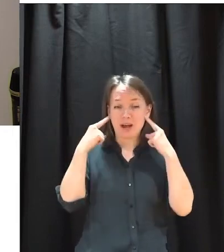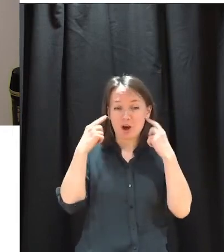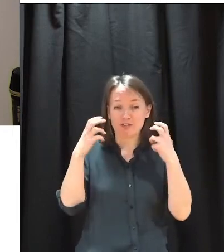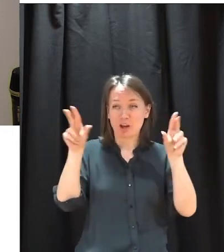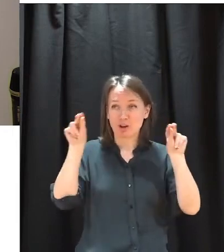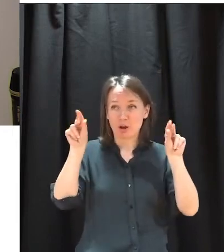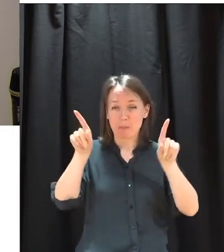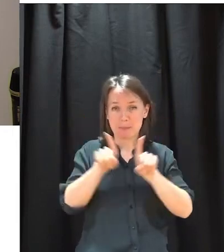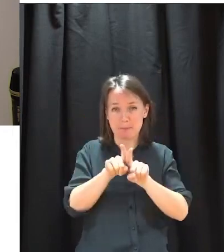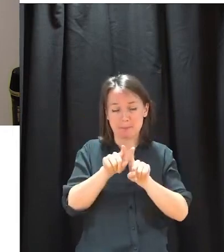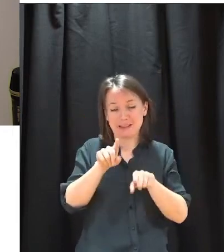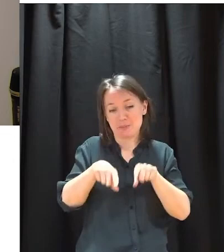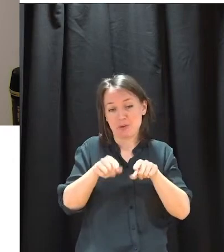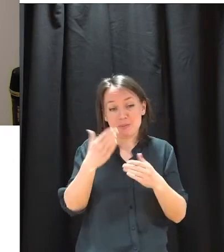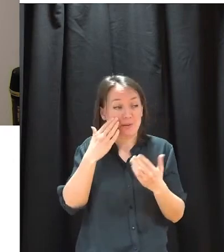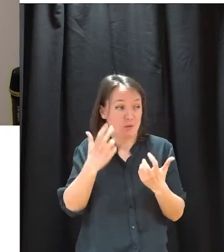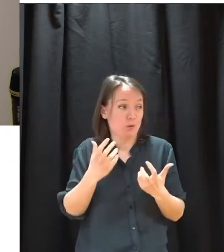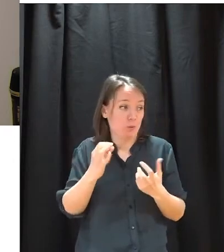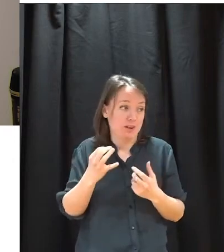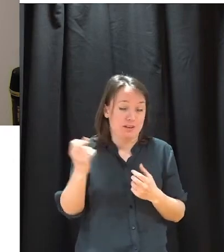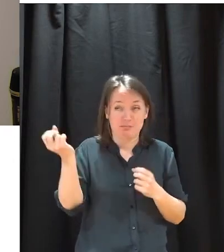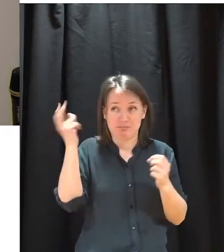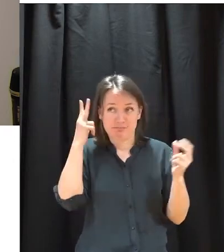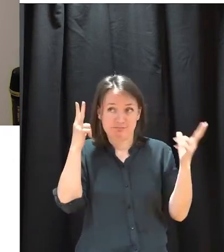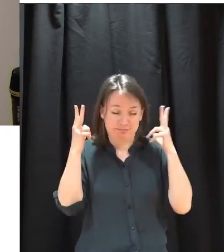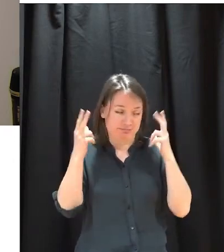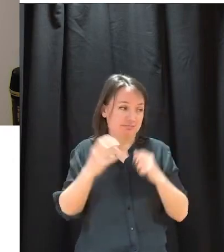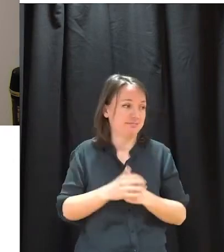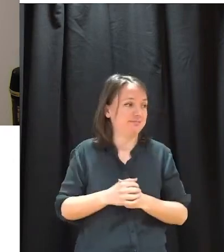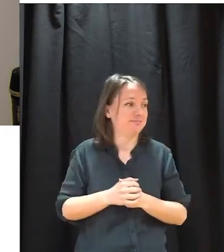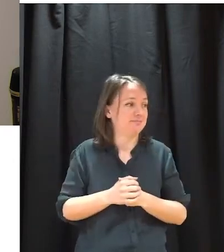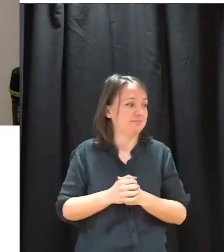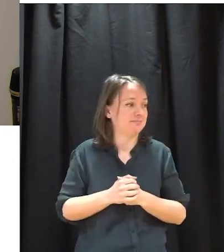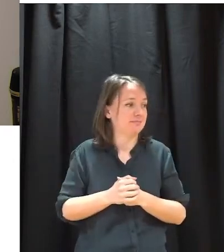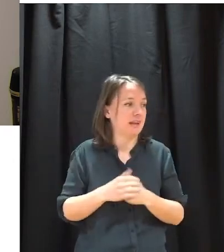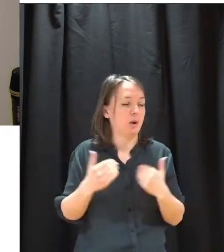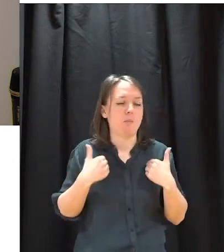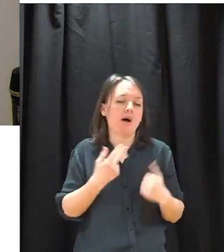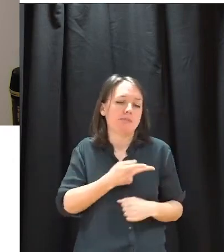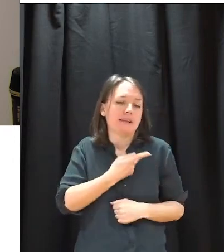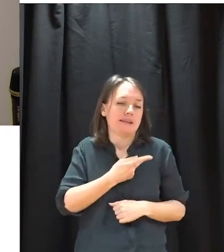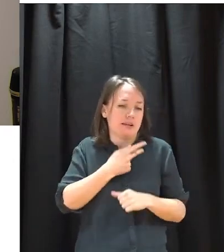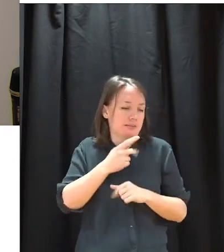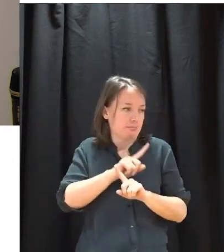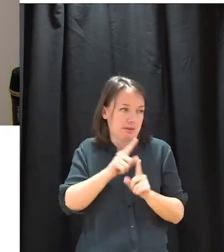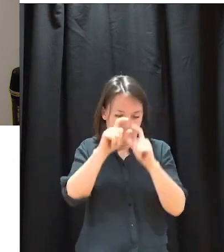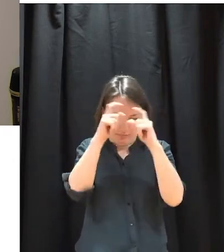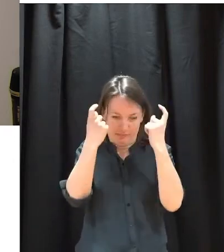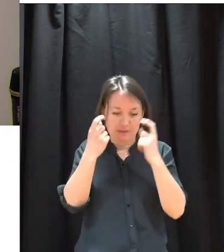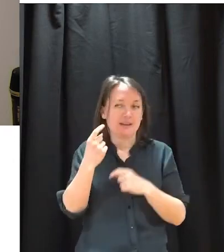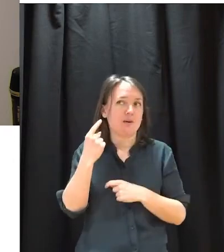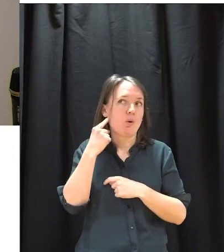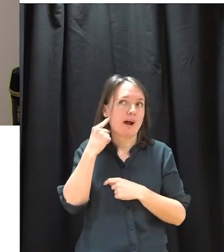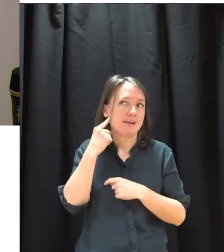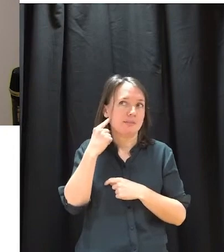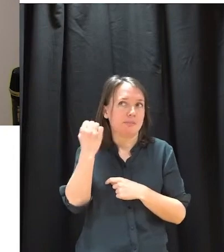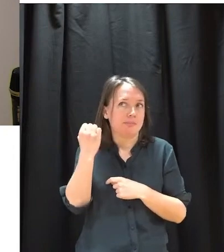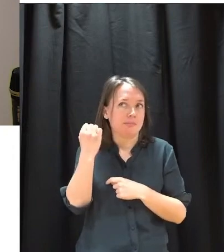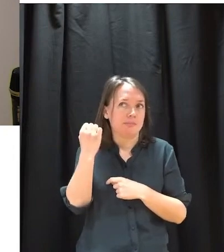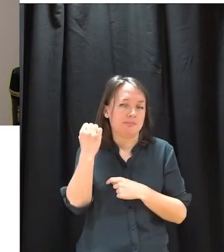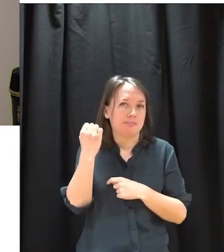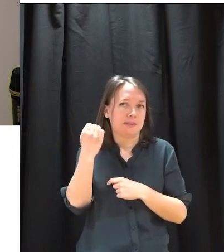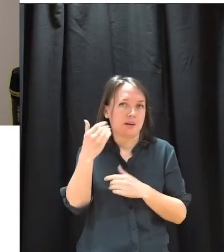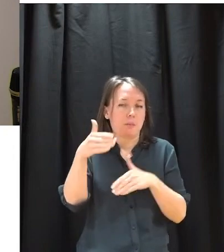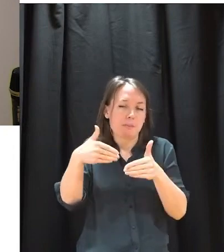Donc après, si on va implanter, alors là je ne suis pas médecin, mais en général l'oreille qui marche la moins bien, et on va